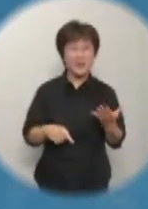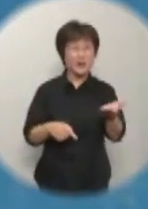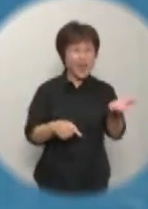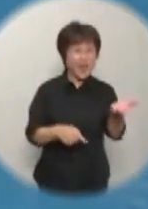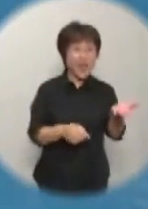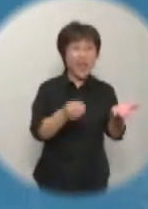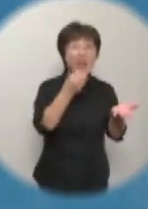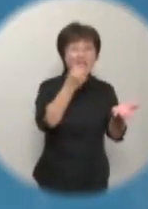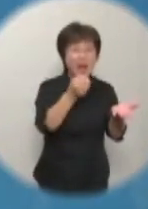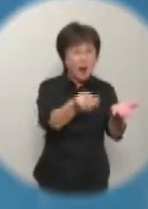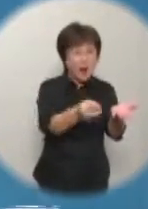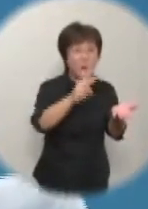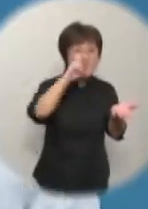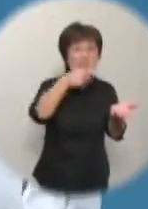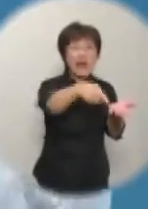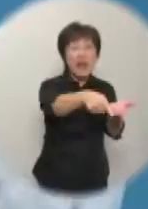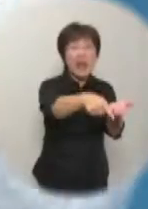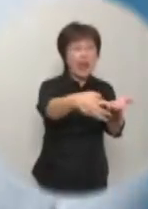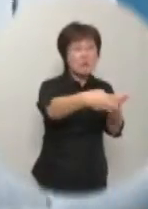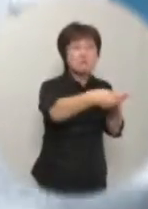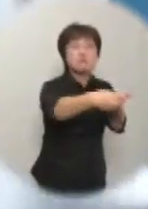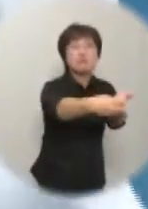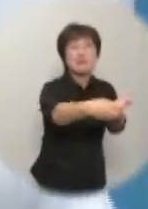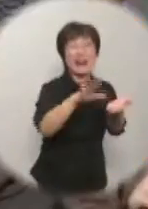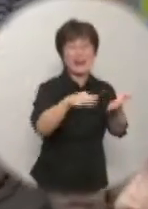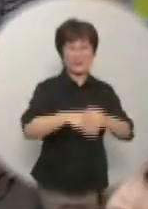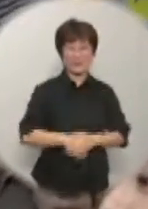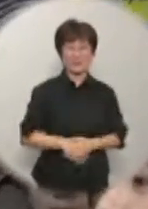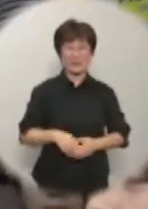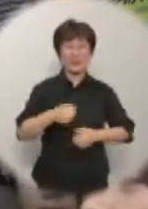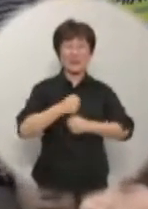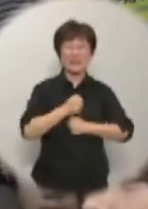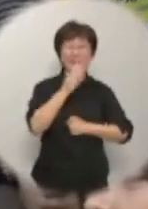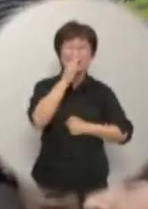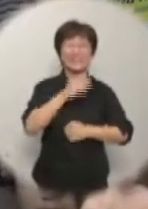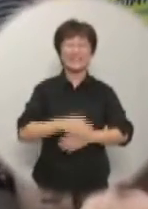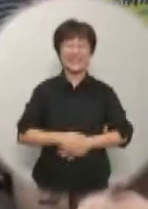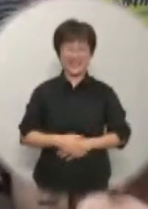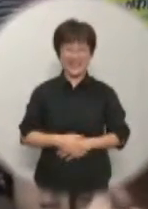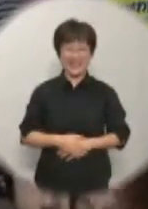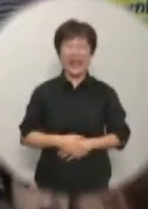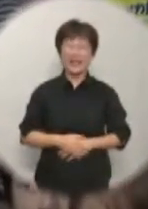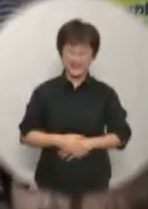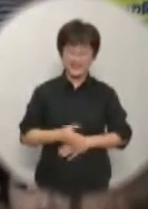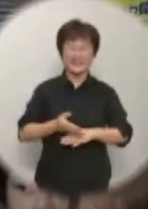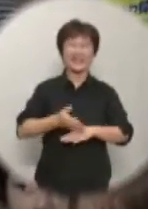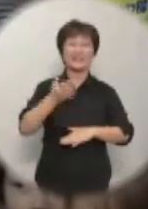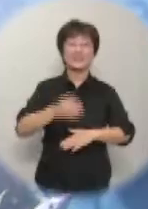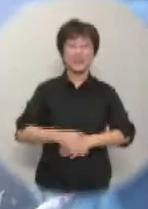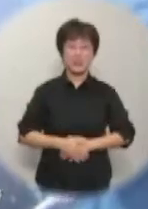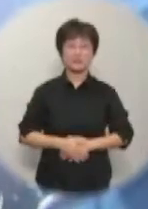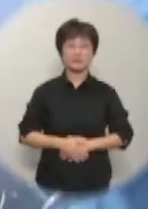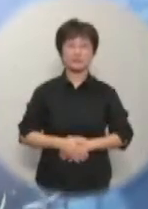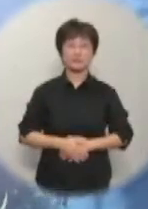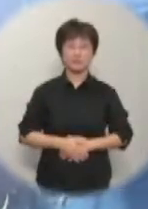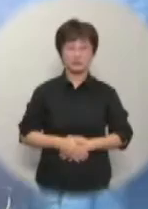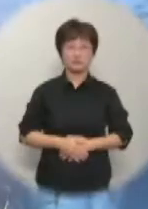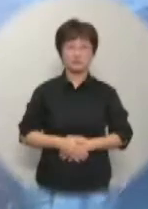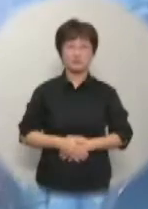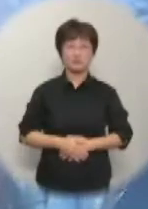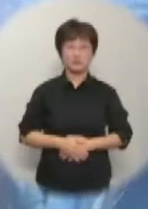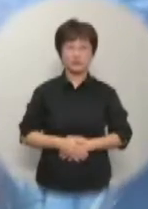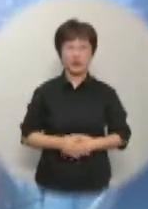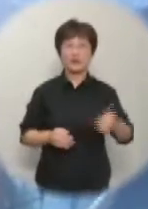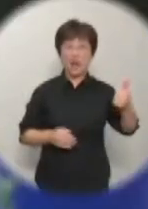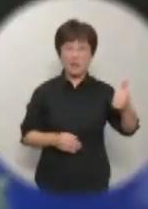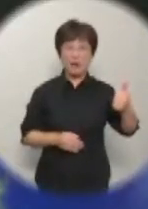と間違えて口に入れられることがあります。 気をつけてくださいね。 はい、ありがとうございます。 さらに